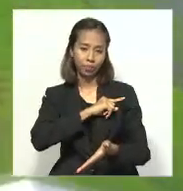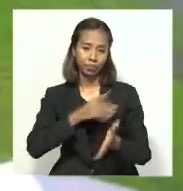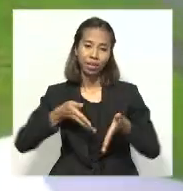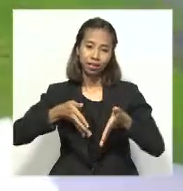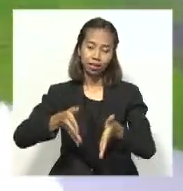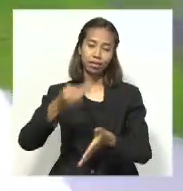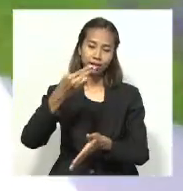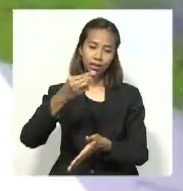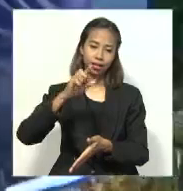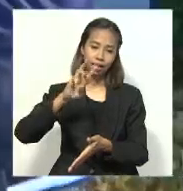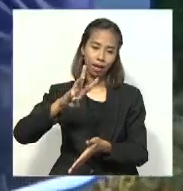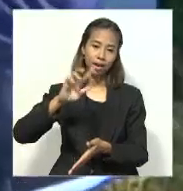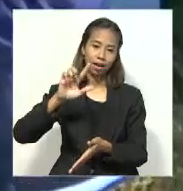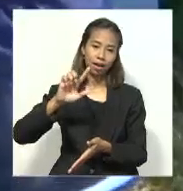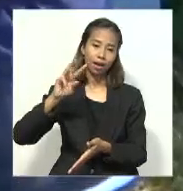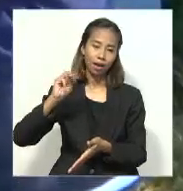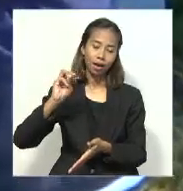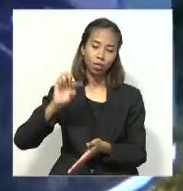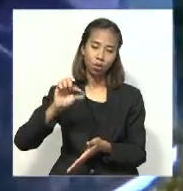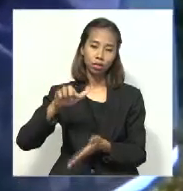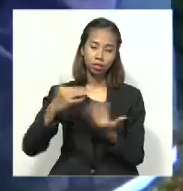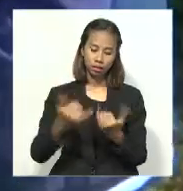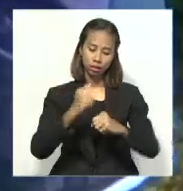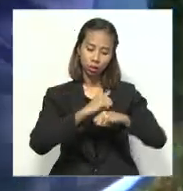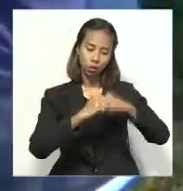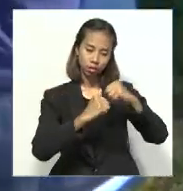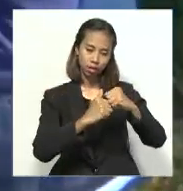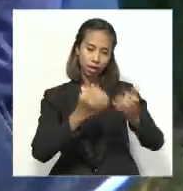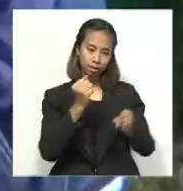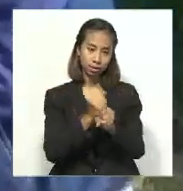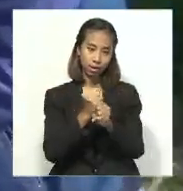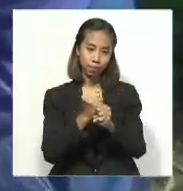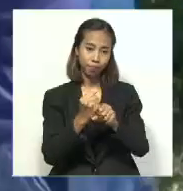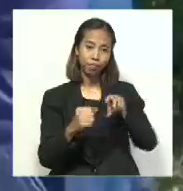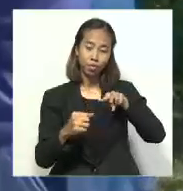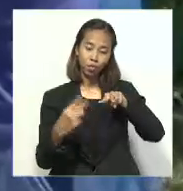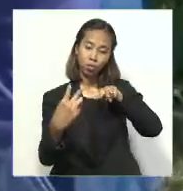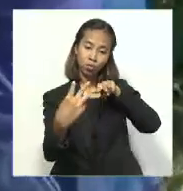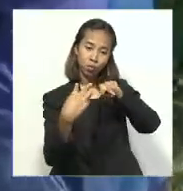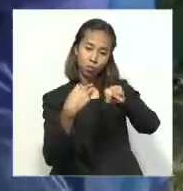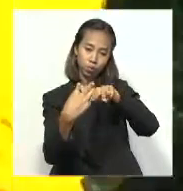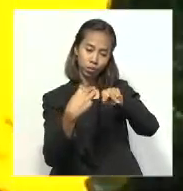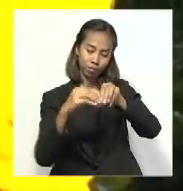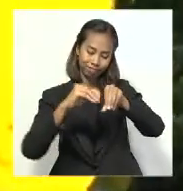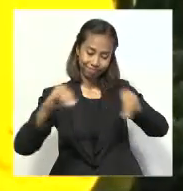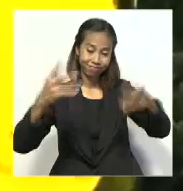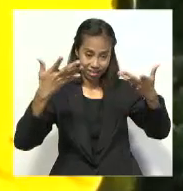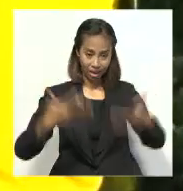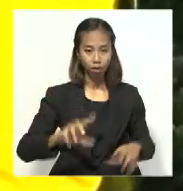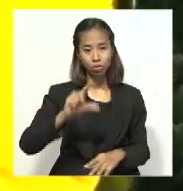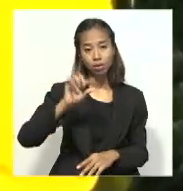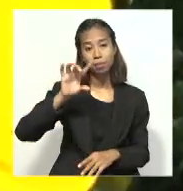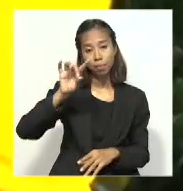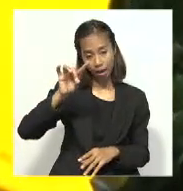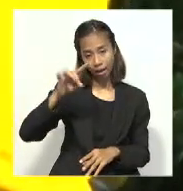ระยะทาง67กิโลเมตรมีการก่อสร้างขยายเป็น4ช่องทางจราจรแล้ว28กิโลเมตรค